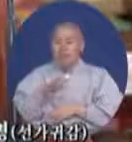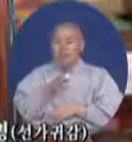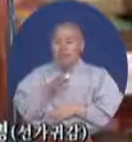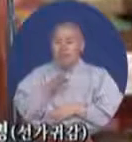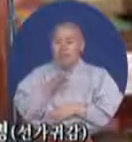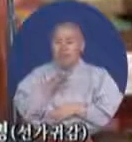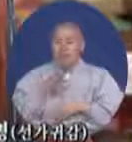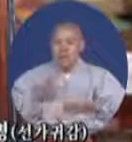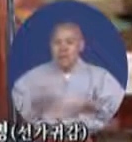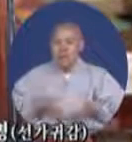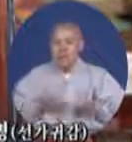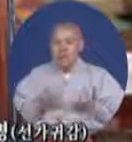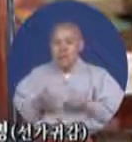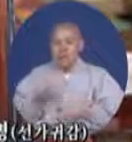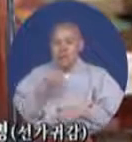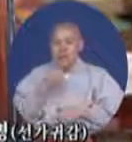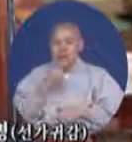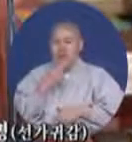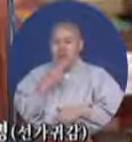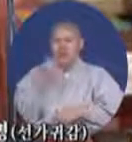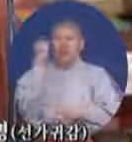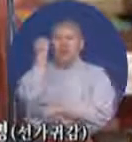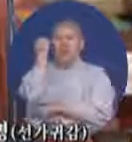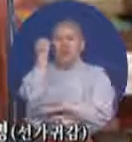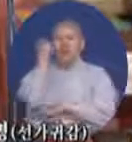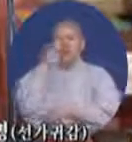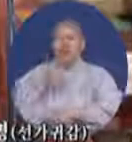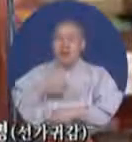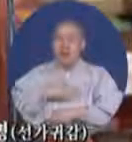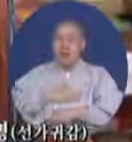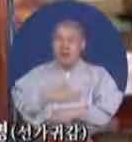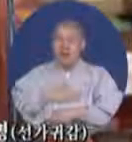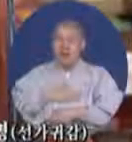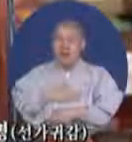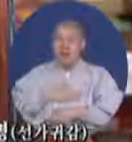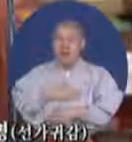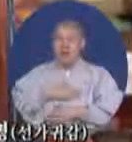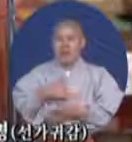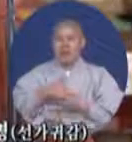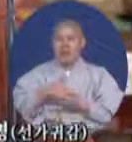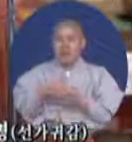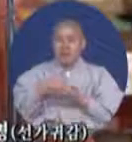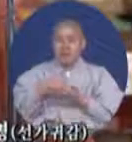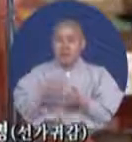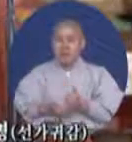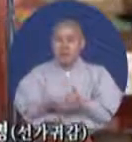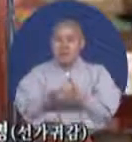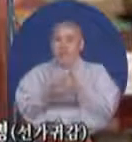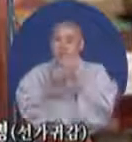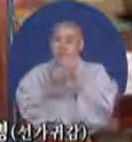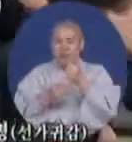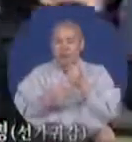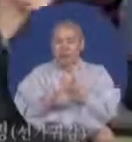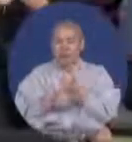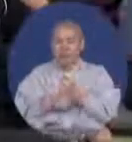그 생사 없는 본아, 생사 없는 본래의 나를 공경하는 것이다 이 말이에요.